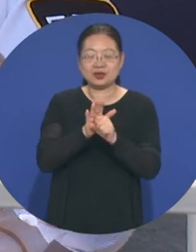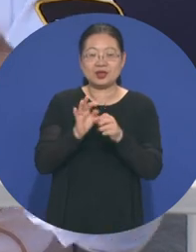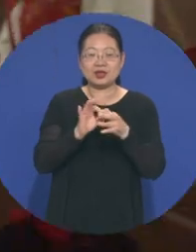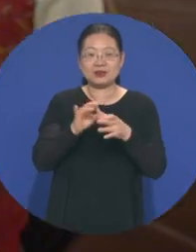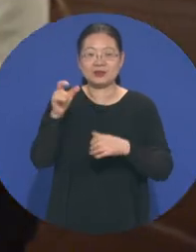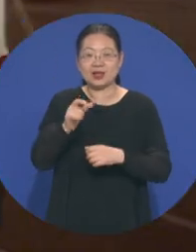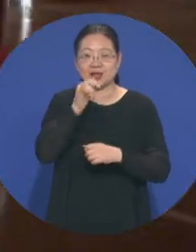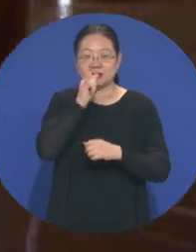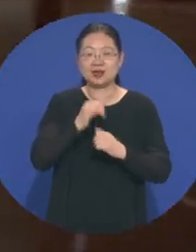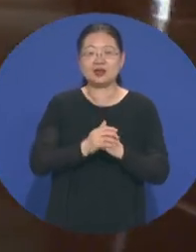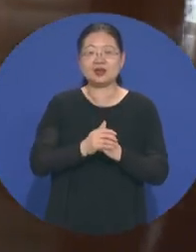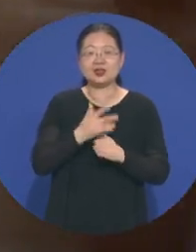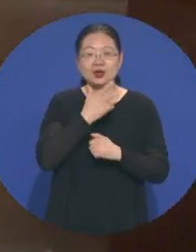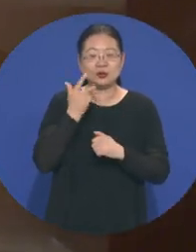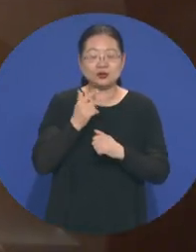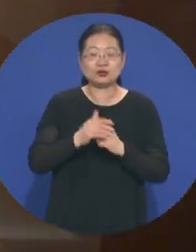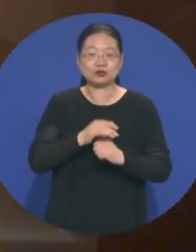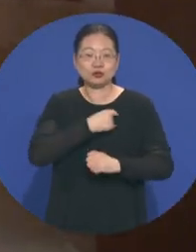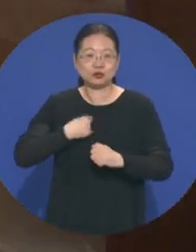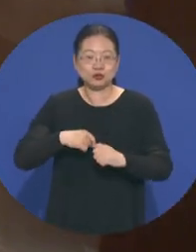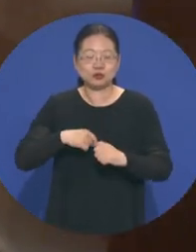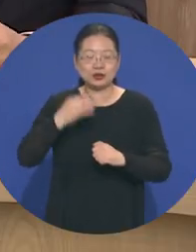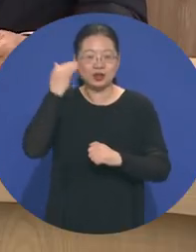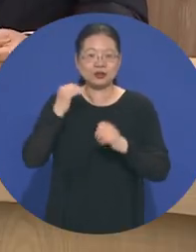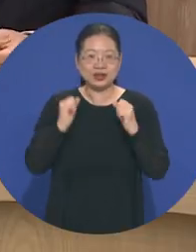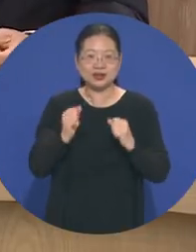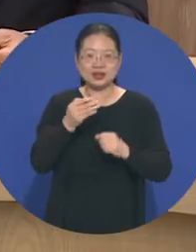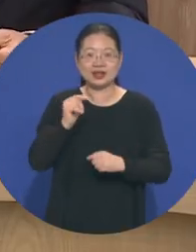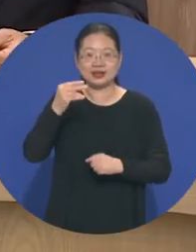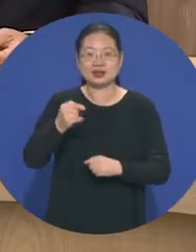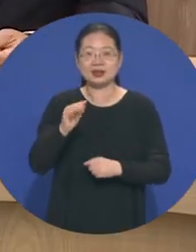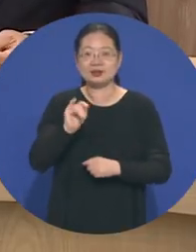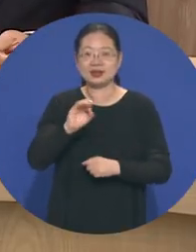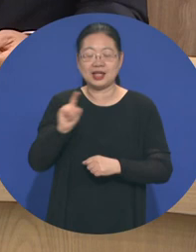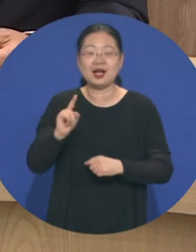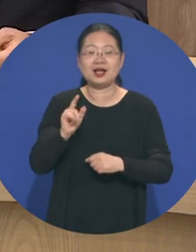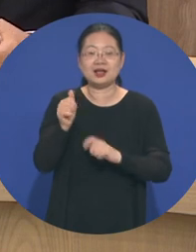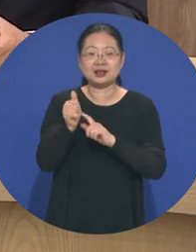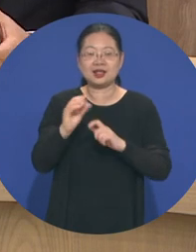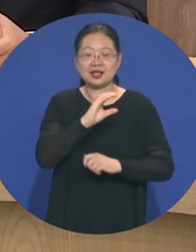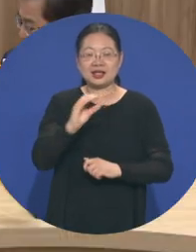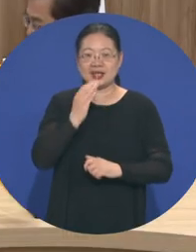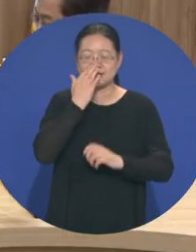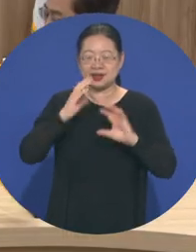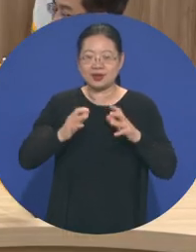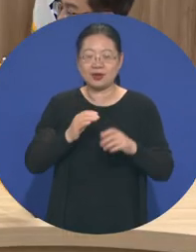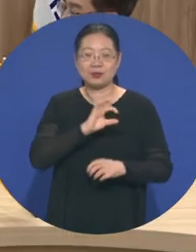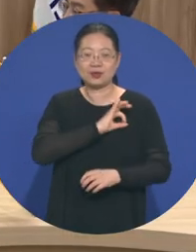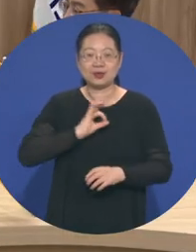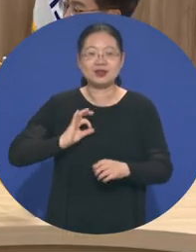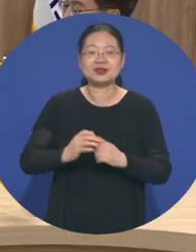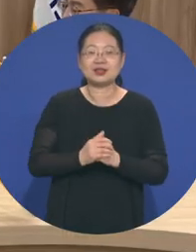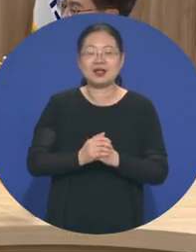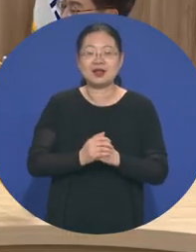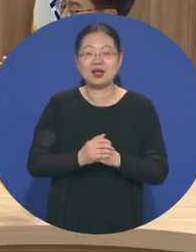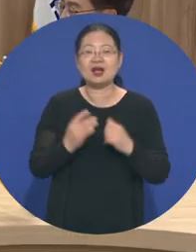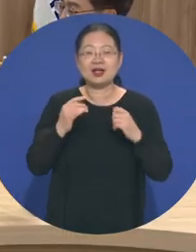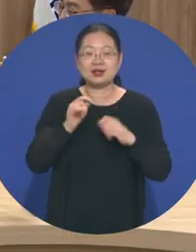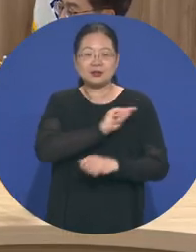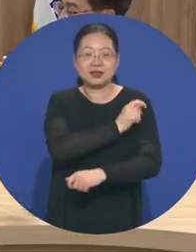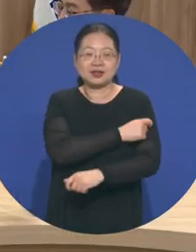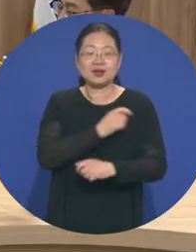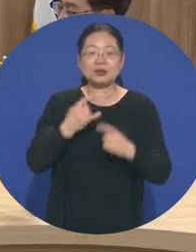강화했습니다. 주한 영국 대사와 주한 주중 대사, 주한 라트비아 대사를 비롯해 캐나다와 이스라엘, 폴란드,